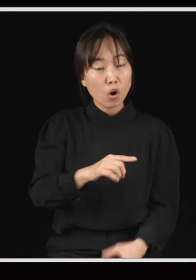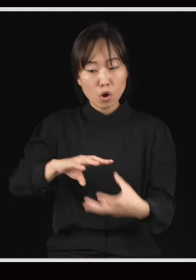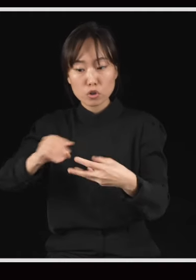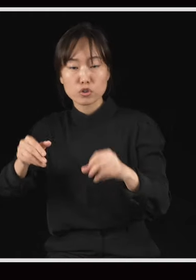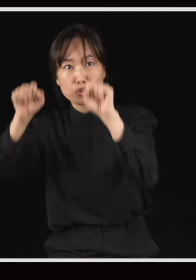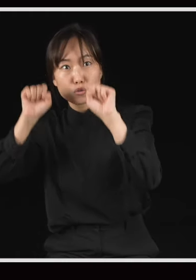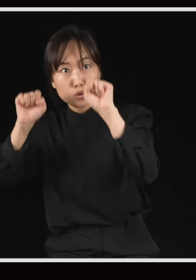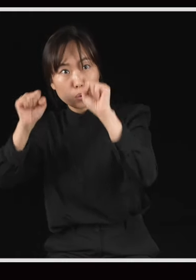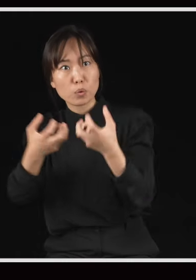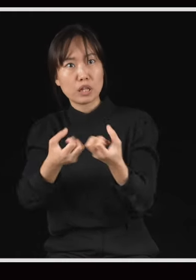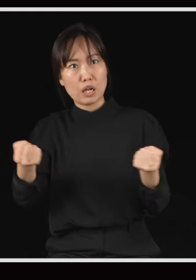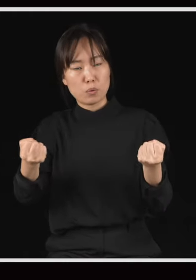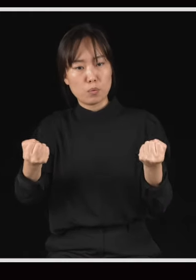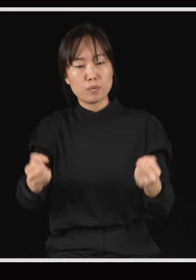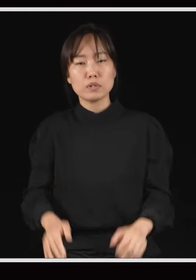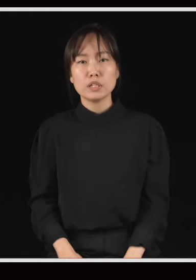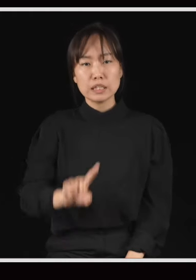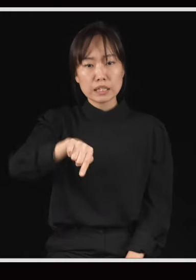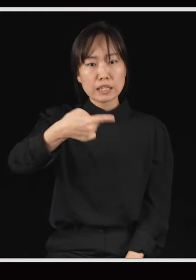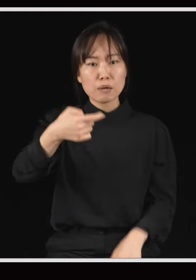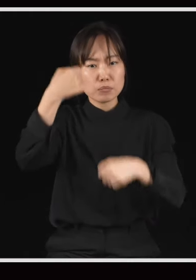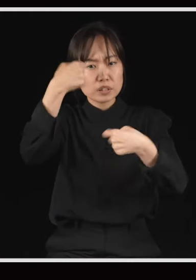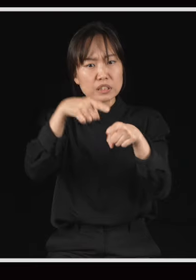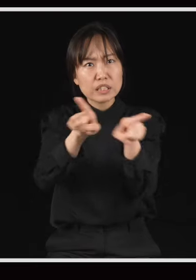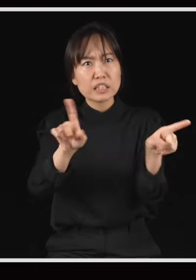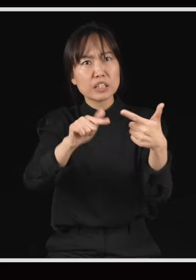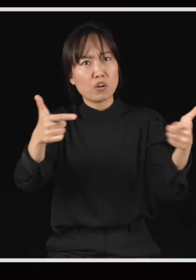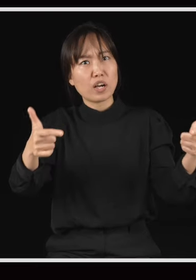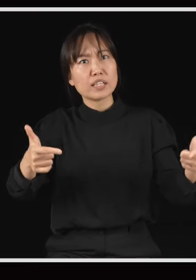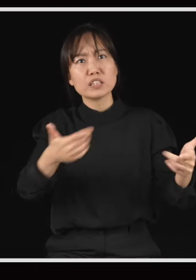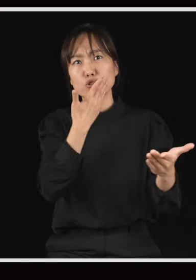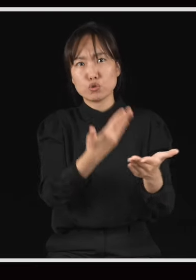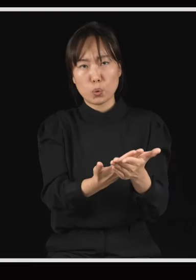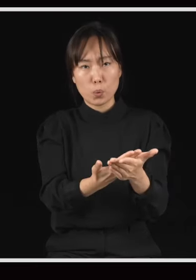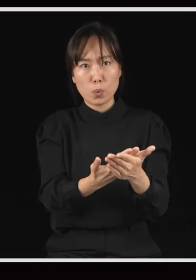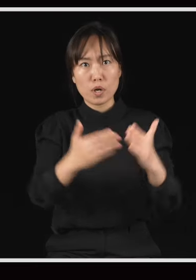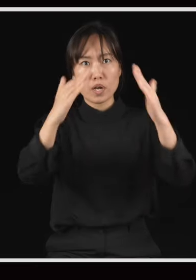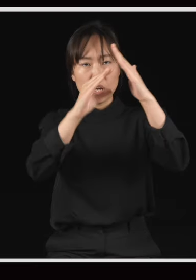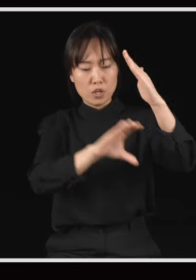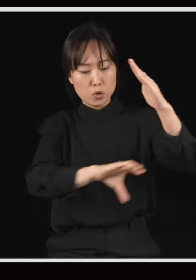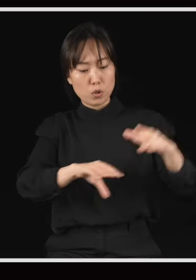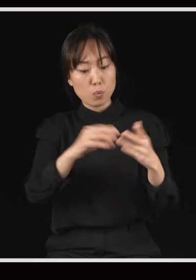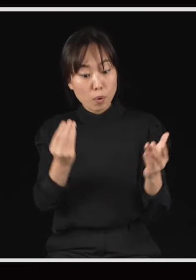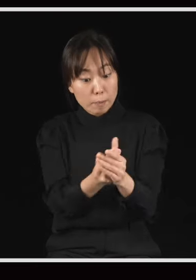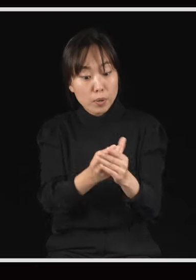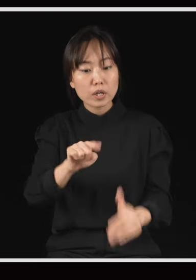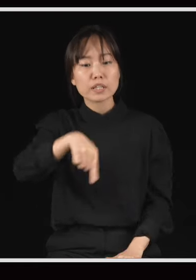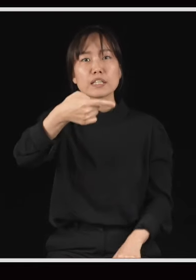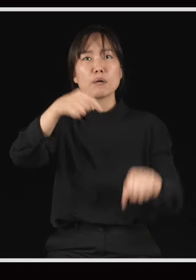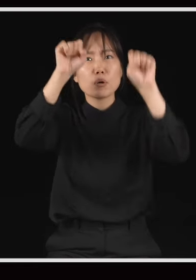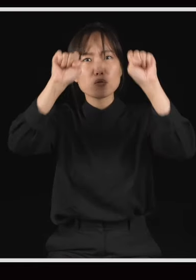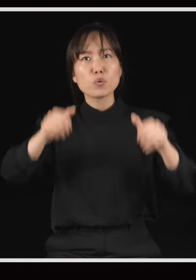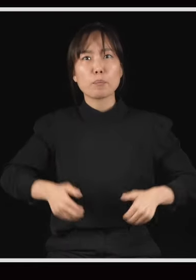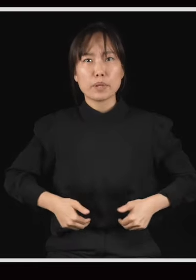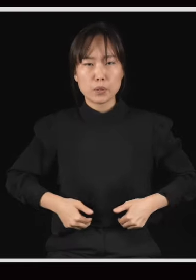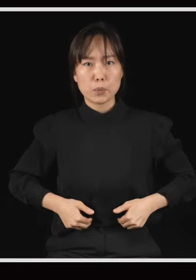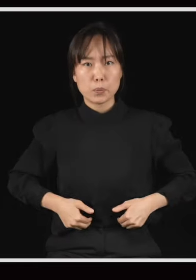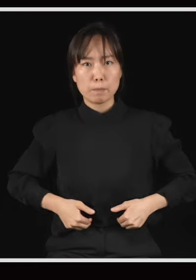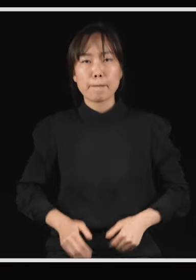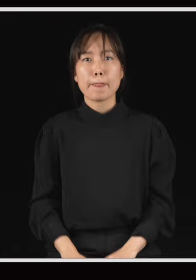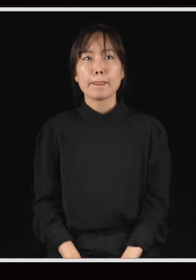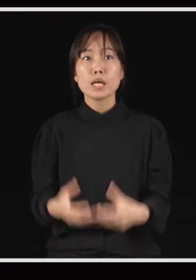전신 근력 운동이랑 따로 떼놨죠. 그리고 스트레칭이 돼 있어야 되고, 이게 된 상태에서 운동을 하시면, 예를 들어서